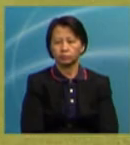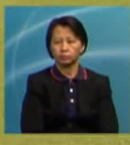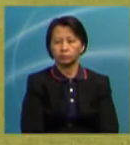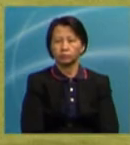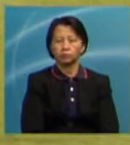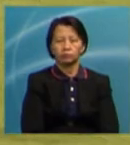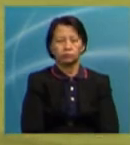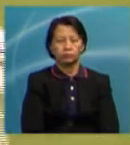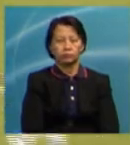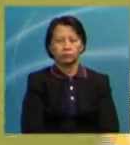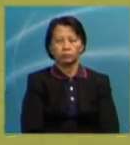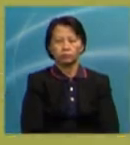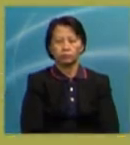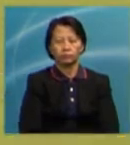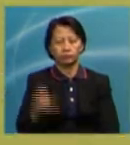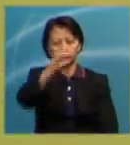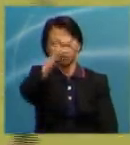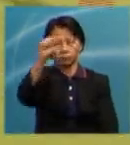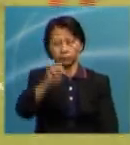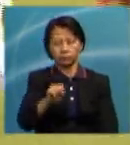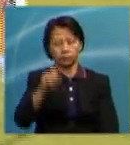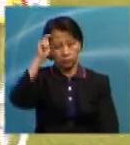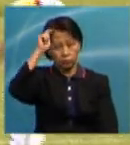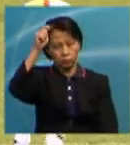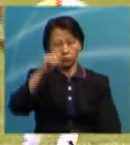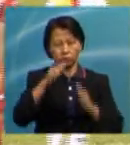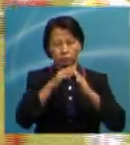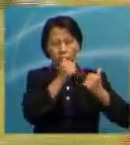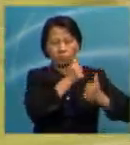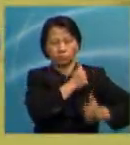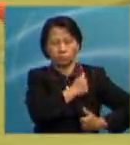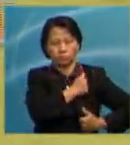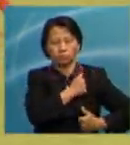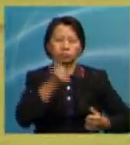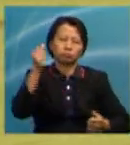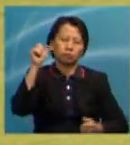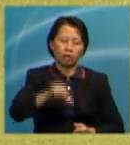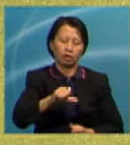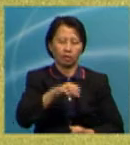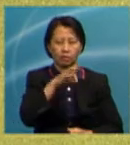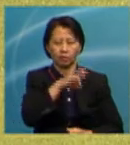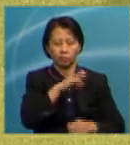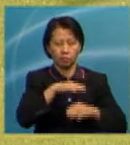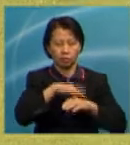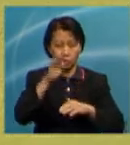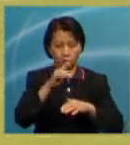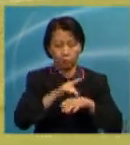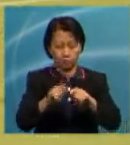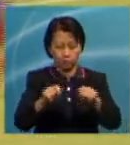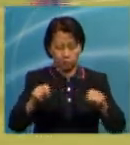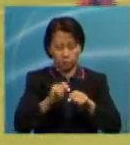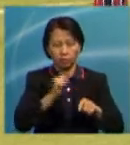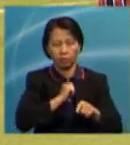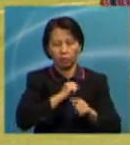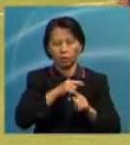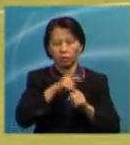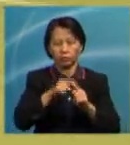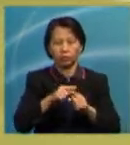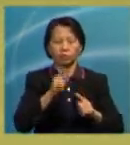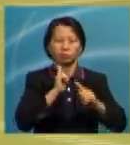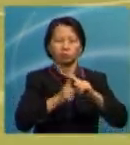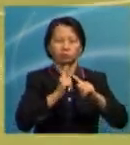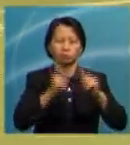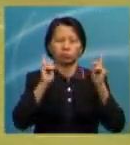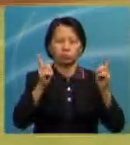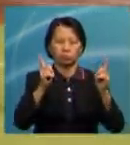ke-75 dielayang tuan rumah angkatan tentera Malaysia gagal memanfaatkan kelebihan di gelanggang sendiri apabila sekadar seri